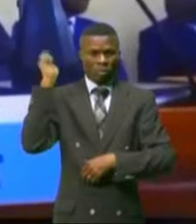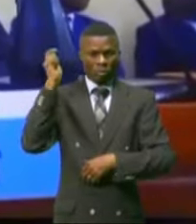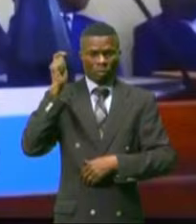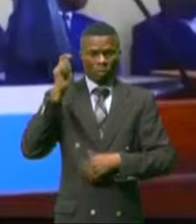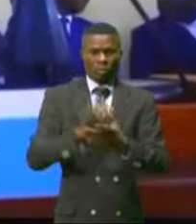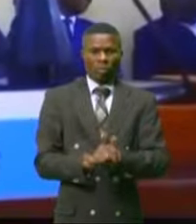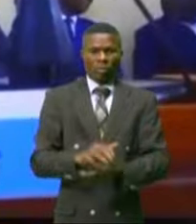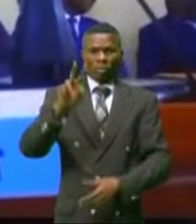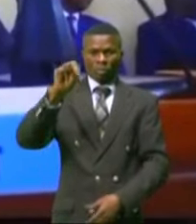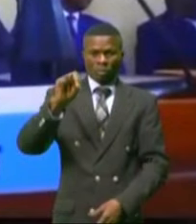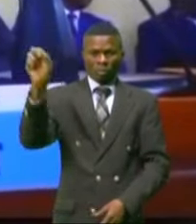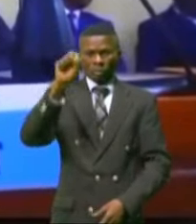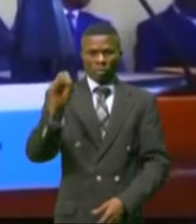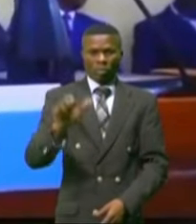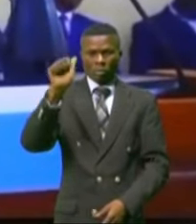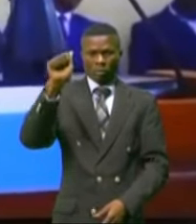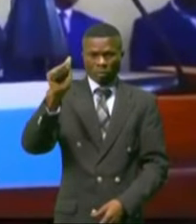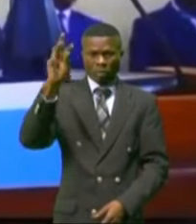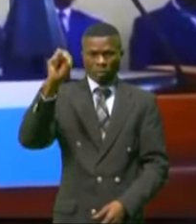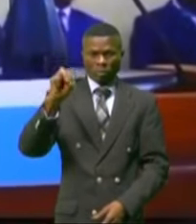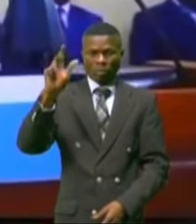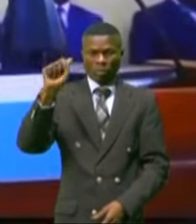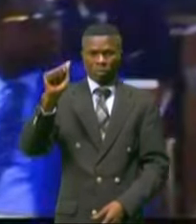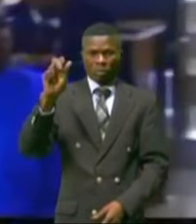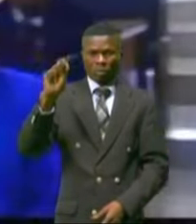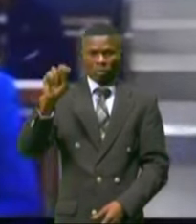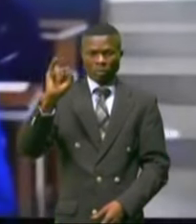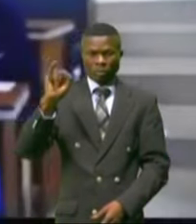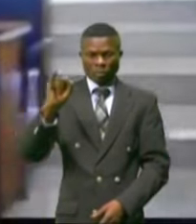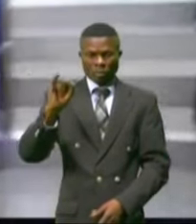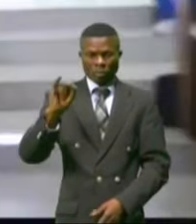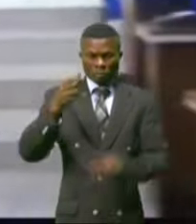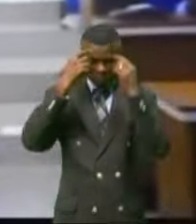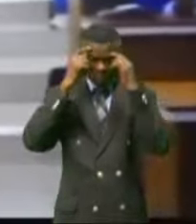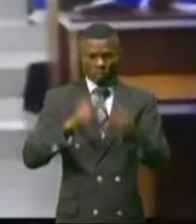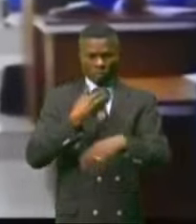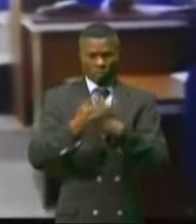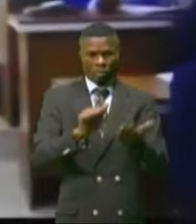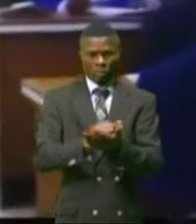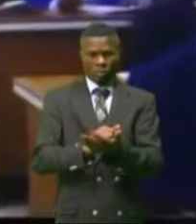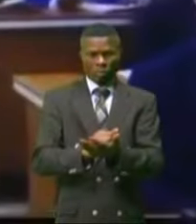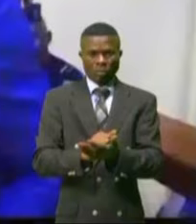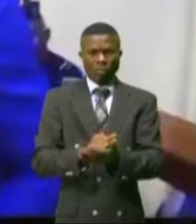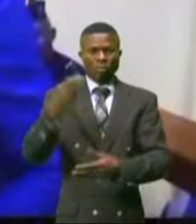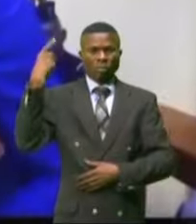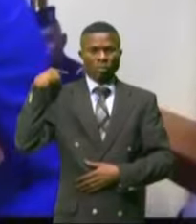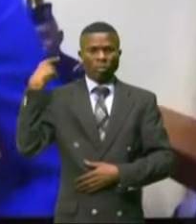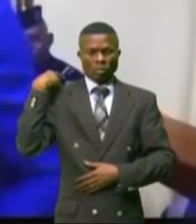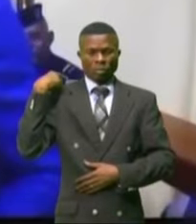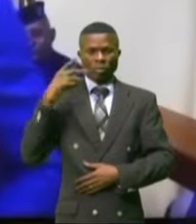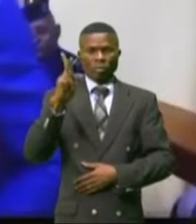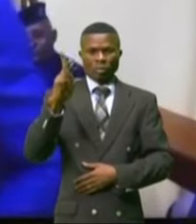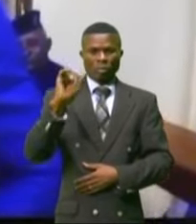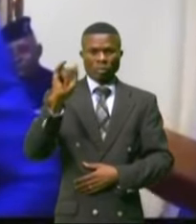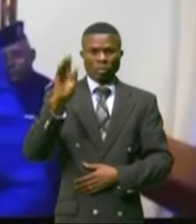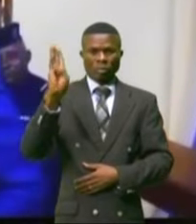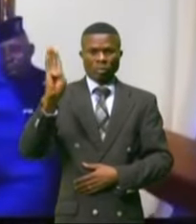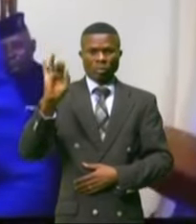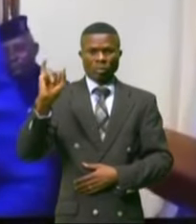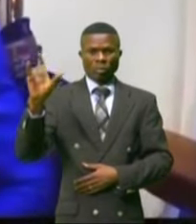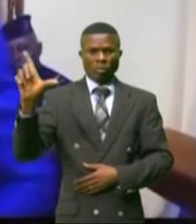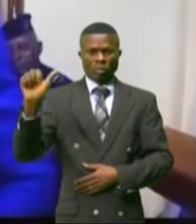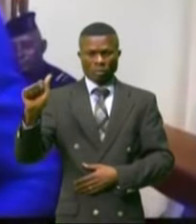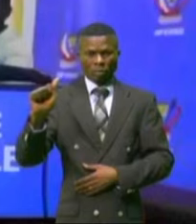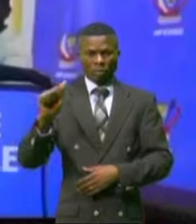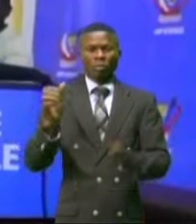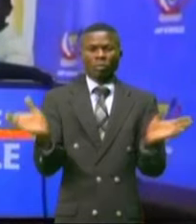émérite Saman Olut, président du bureau d'âge, la lecture de la dite résolution a été faite par l'honorable Ibila Pia Joël, questeur faisant